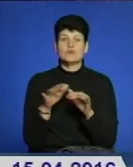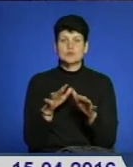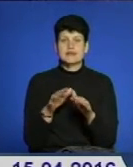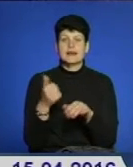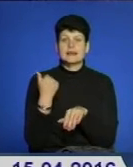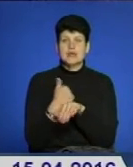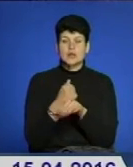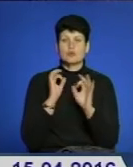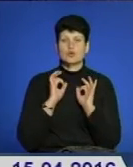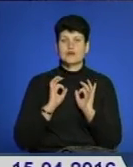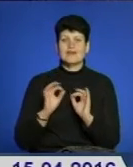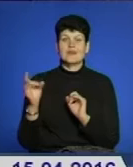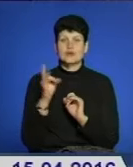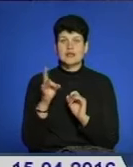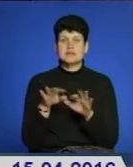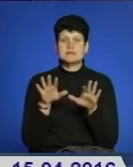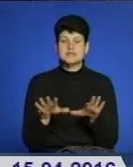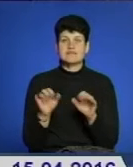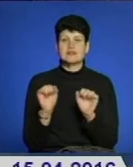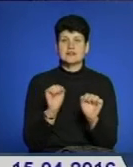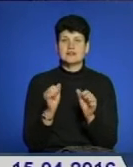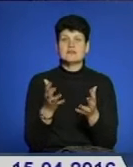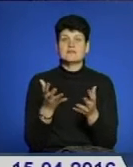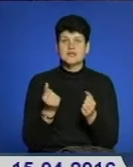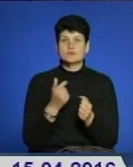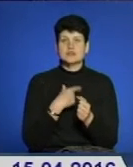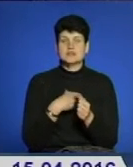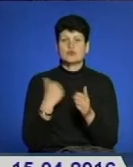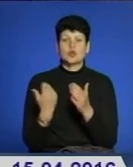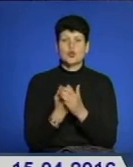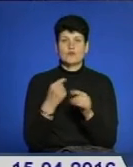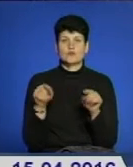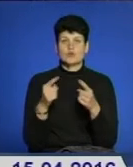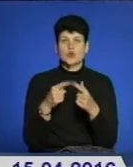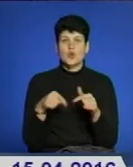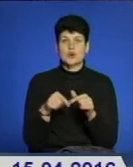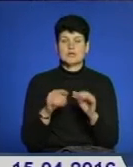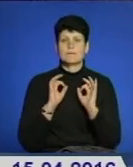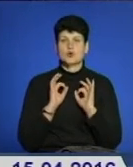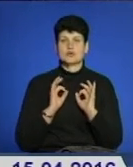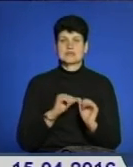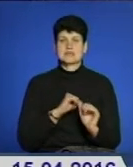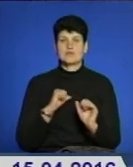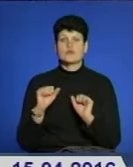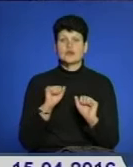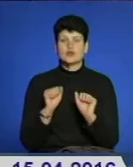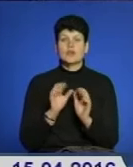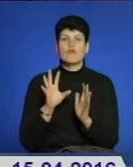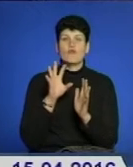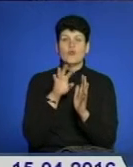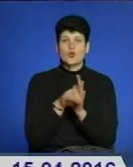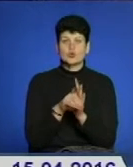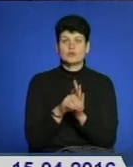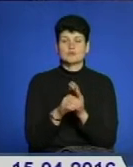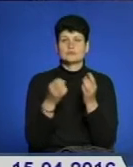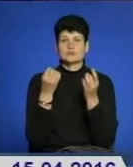прокурора та регіональних і місцевих керівників візьмуть на себе новостворені органи прокурорського самоврядування, до яких входитимуть